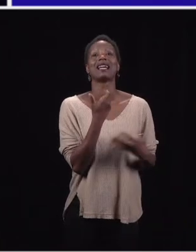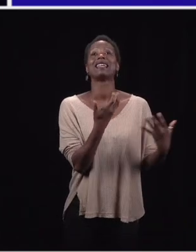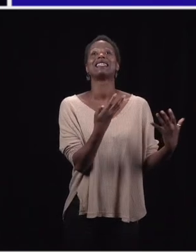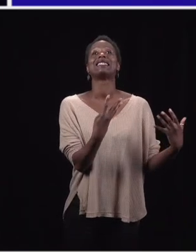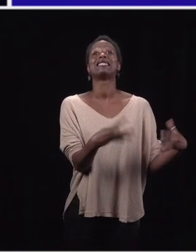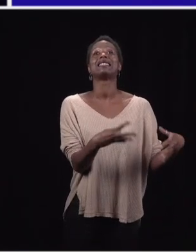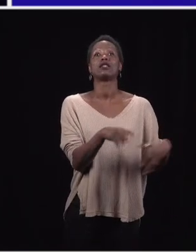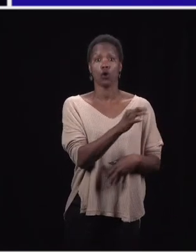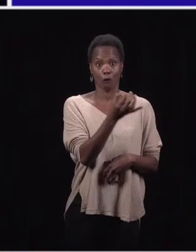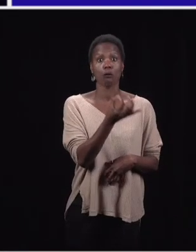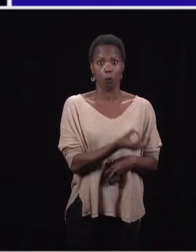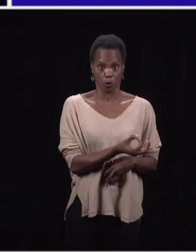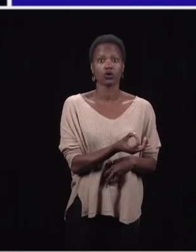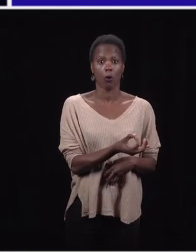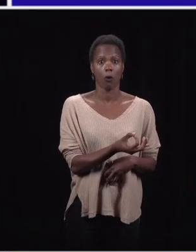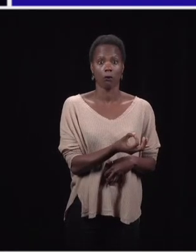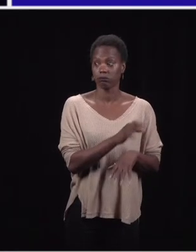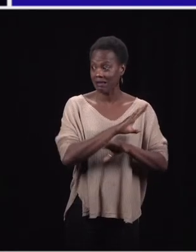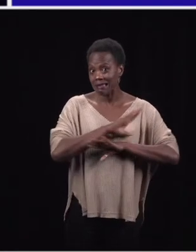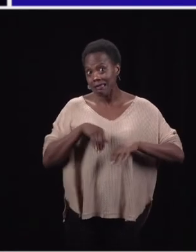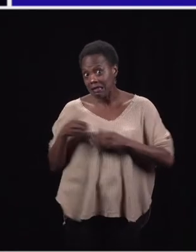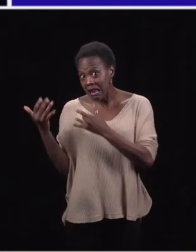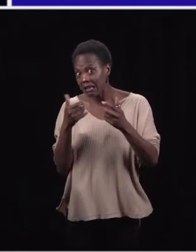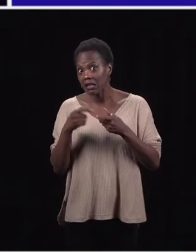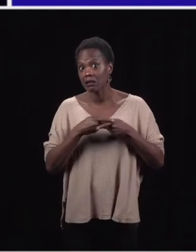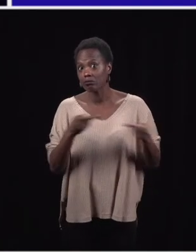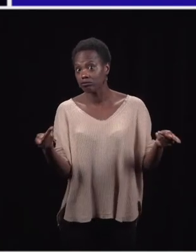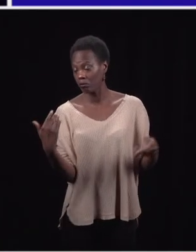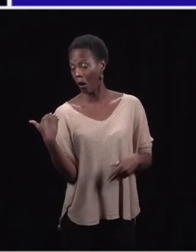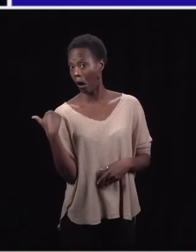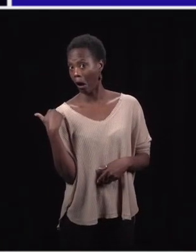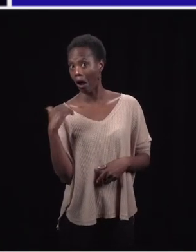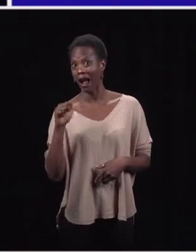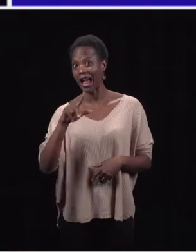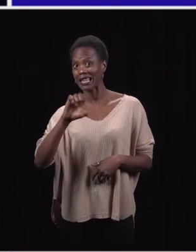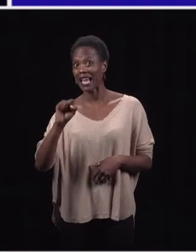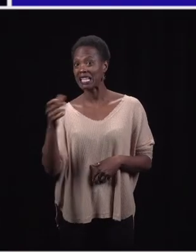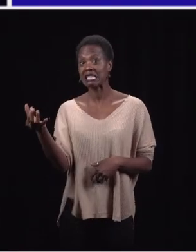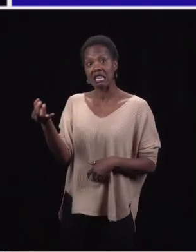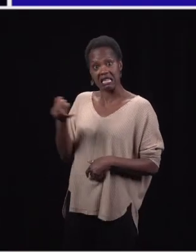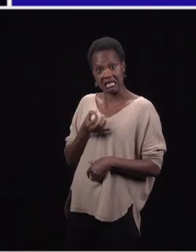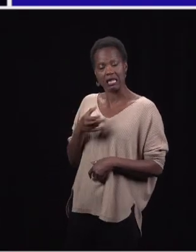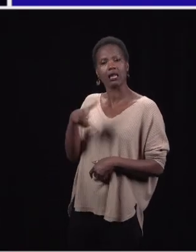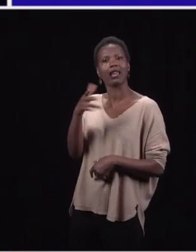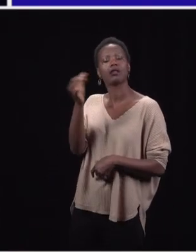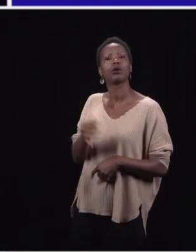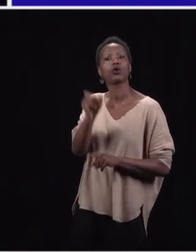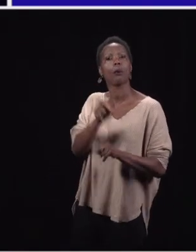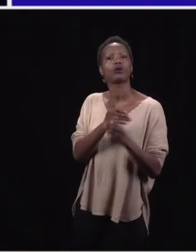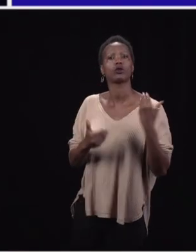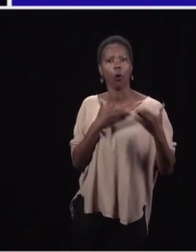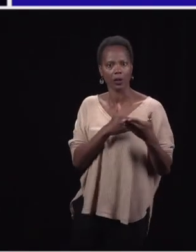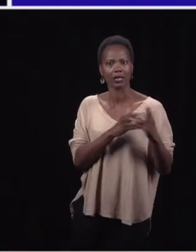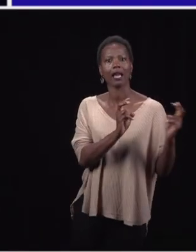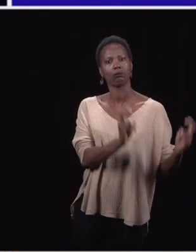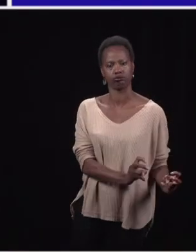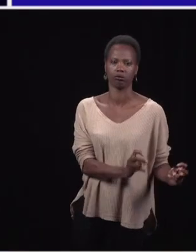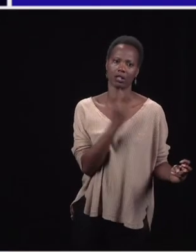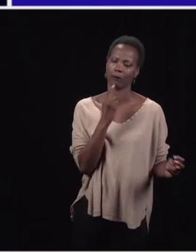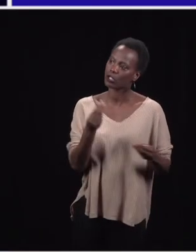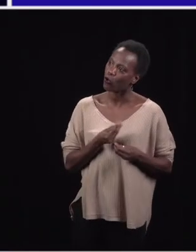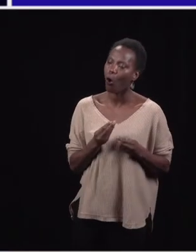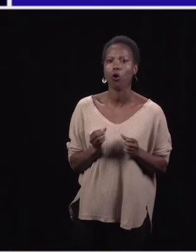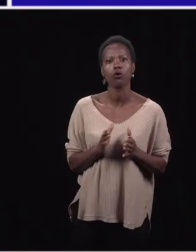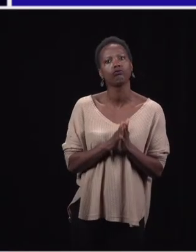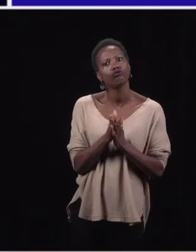au chômage et les derniers chiffres qui viennent de parler dans l'adresse c'est 13% des personnes en situation de handicap donc c'est plutôt encourageant oui